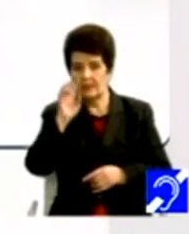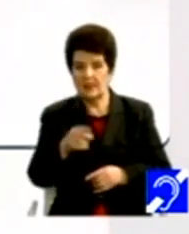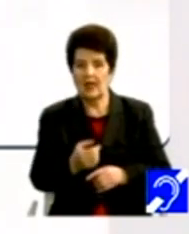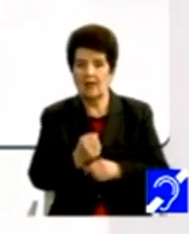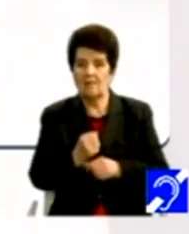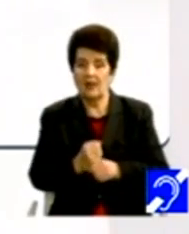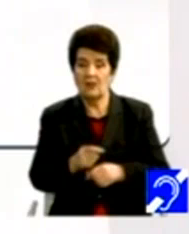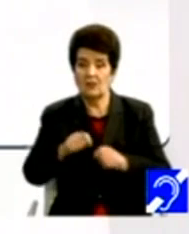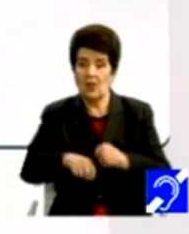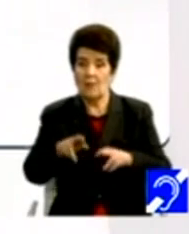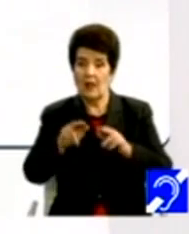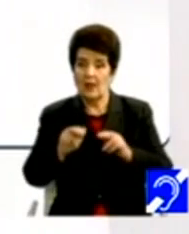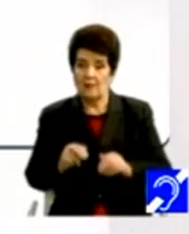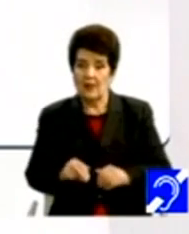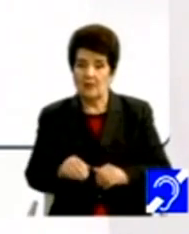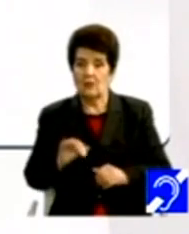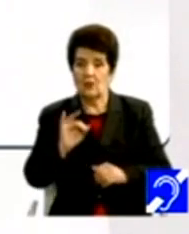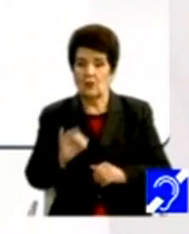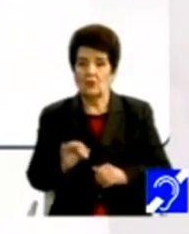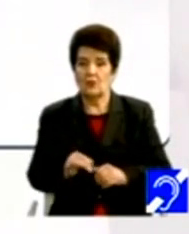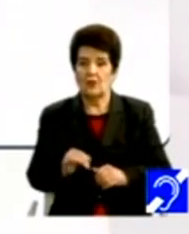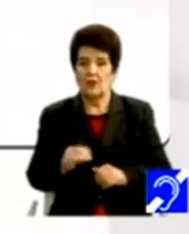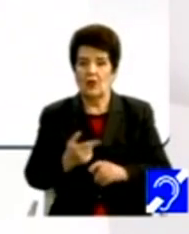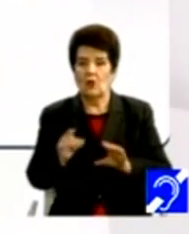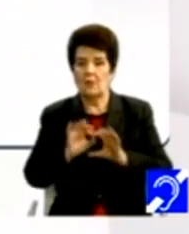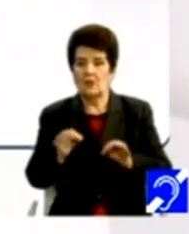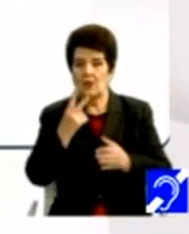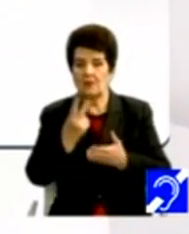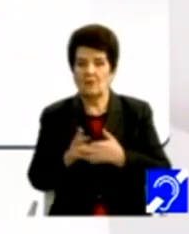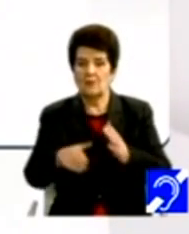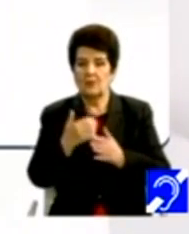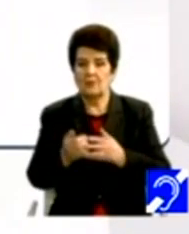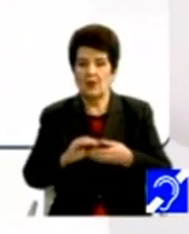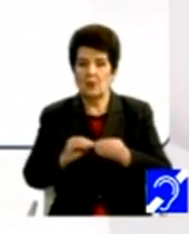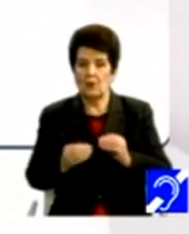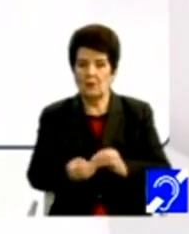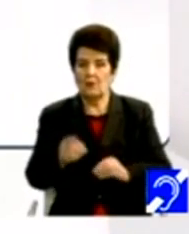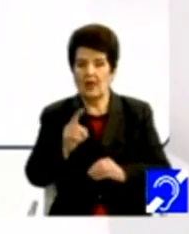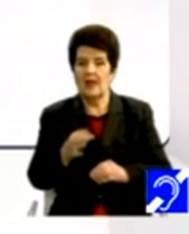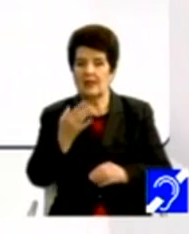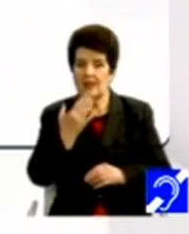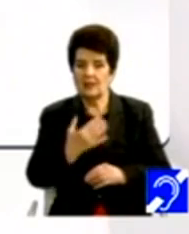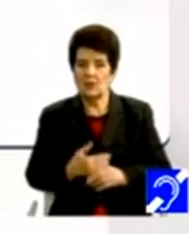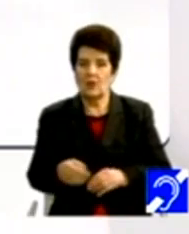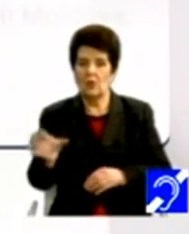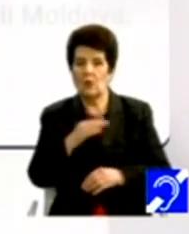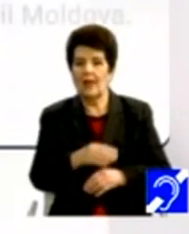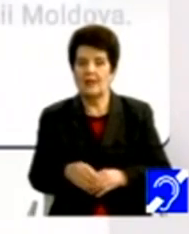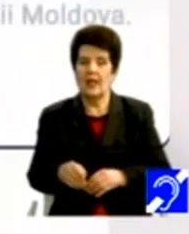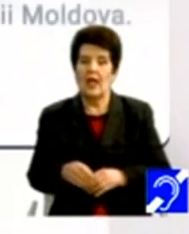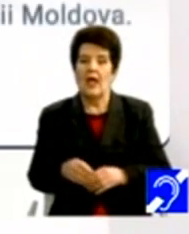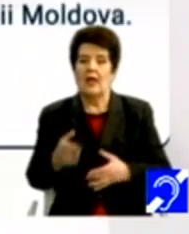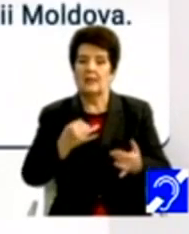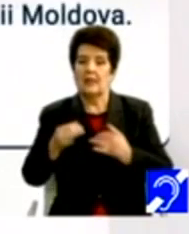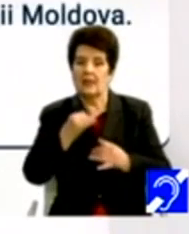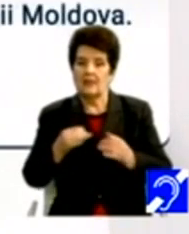parte la lucrările Parlamentului și adresează forului legiuitor mesaje cu privire la principalele probleme ale națiunii. Poartă tratative și ia parte la